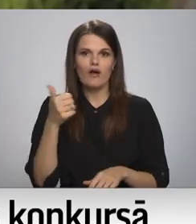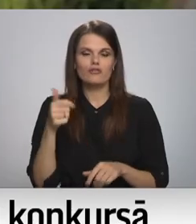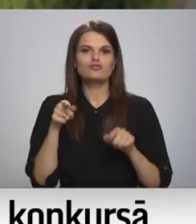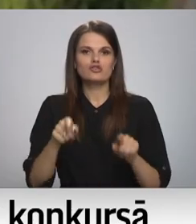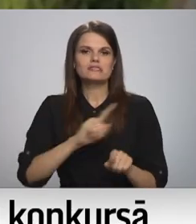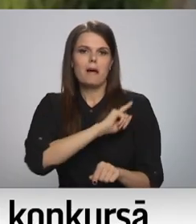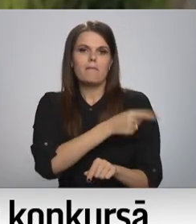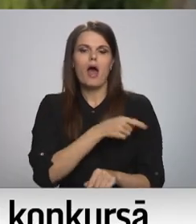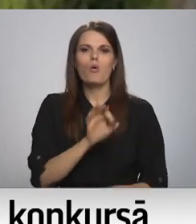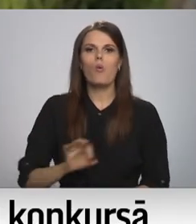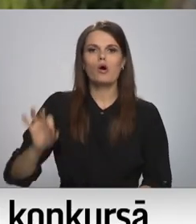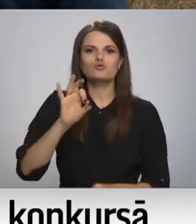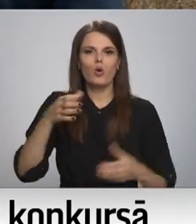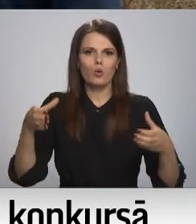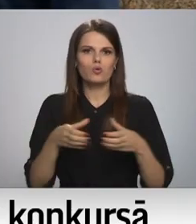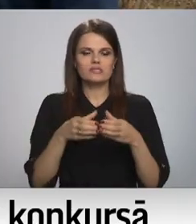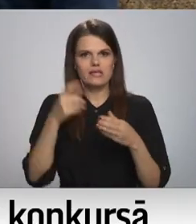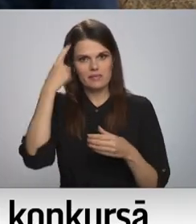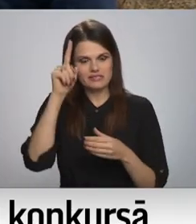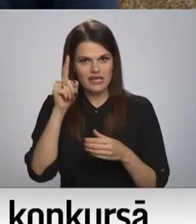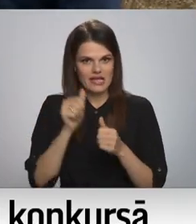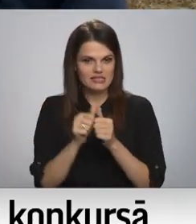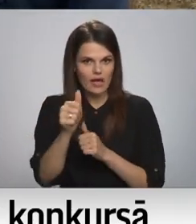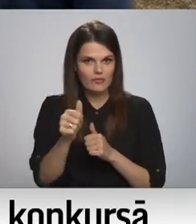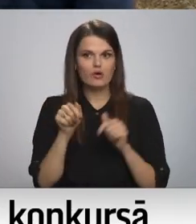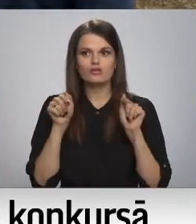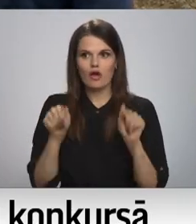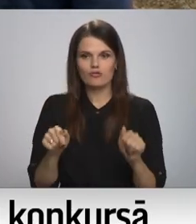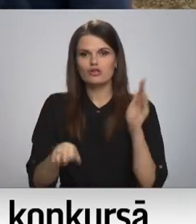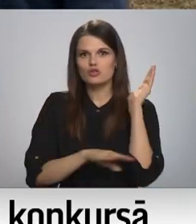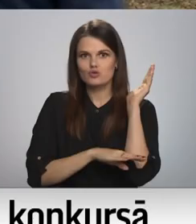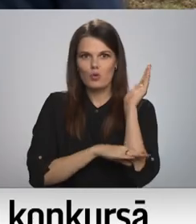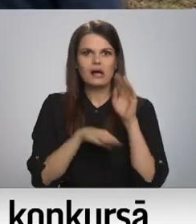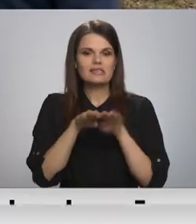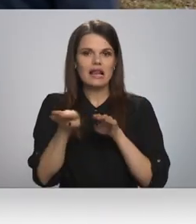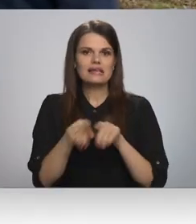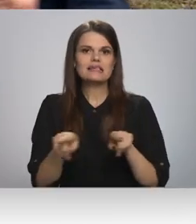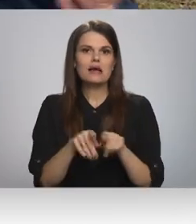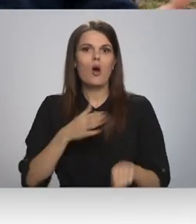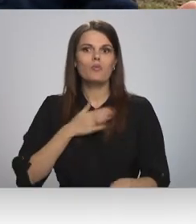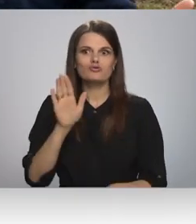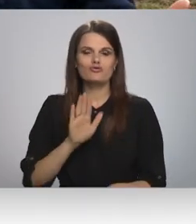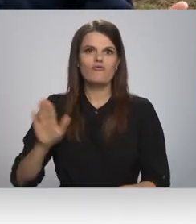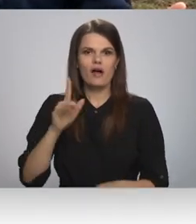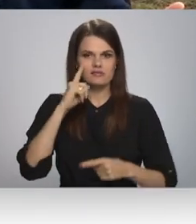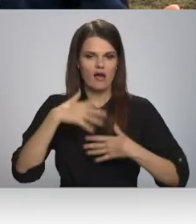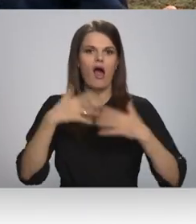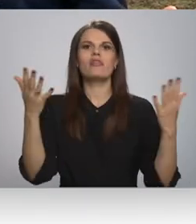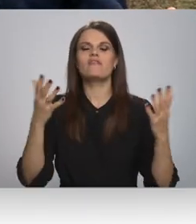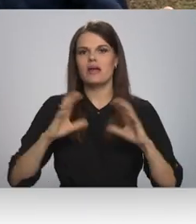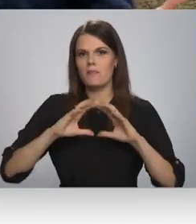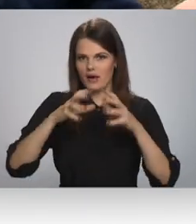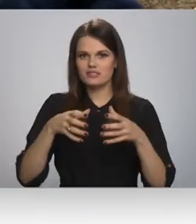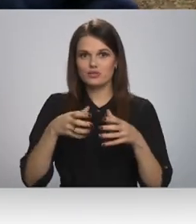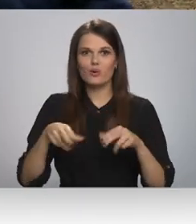kustības iniciators. Tagad šis koks pēdējos 15-20 gados ir tā kā līdzīgi kā mūsu valsts atvēries pasaulē